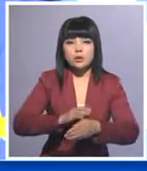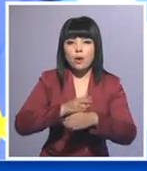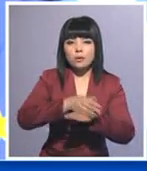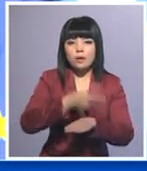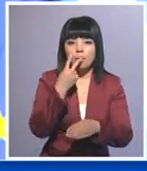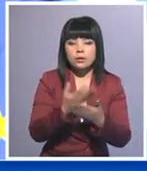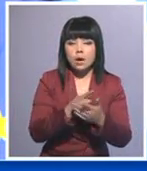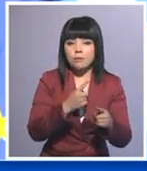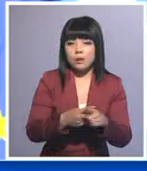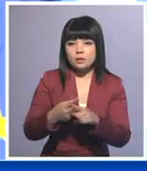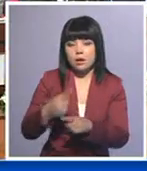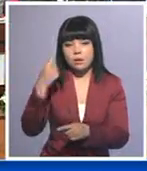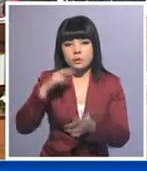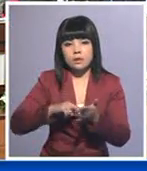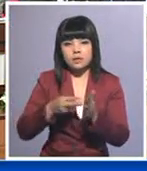пікір білдірді.